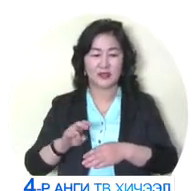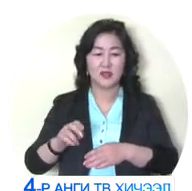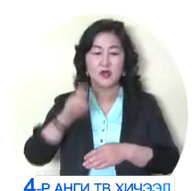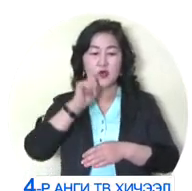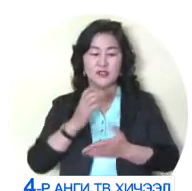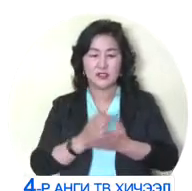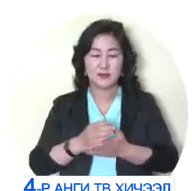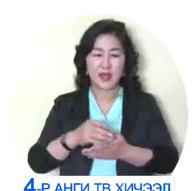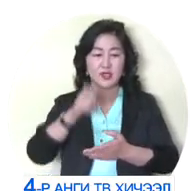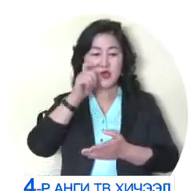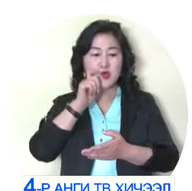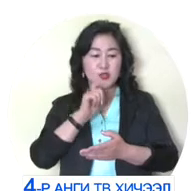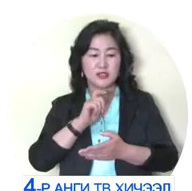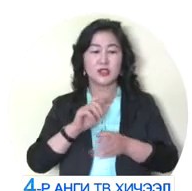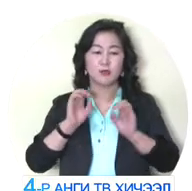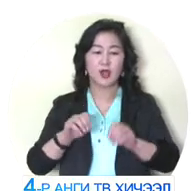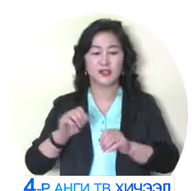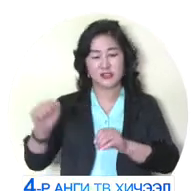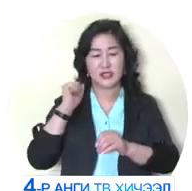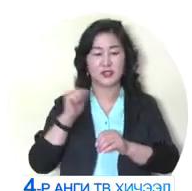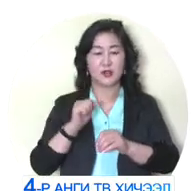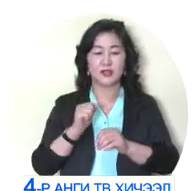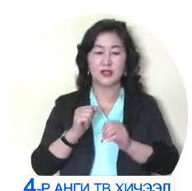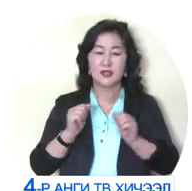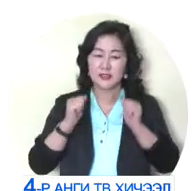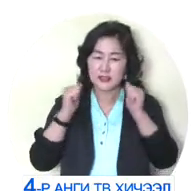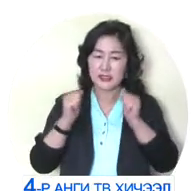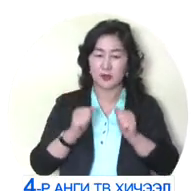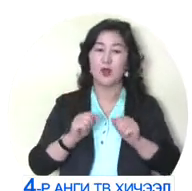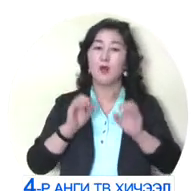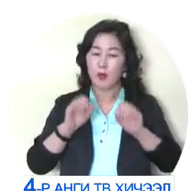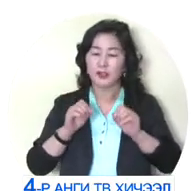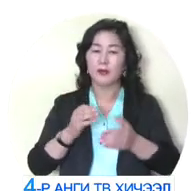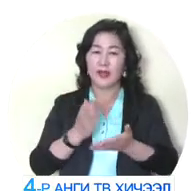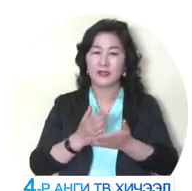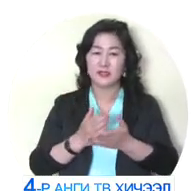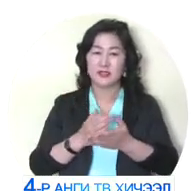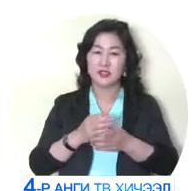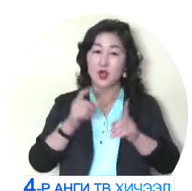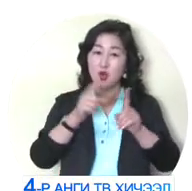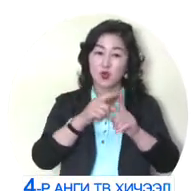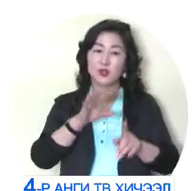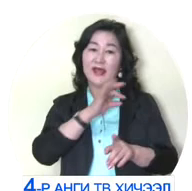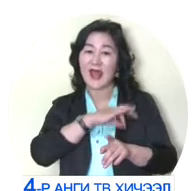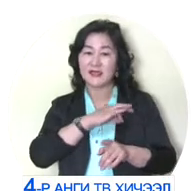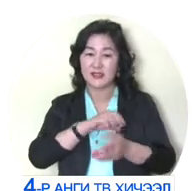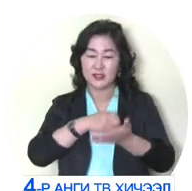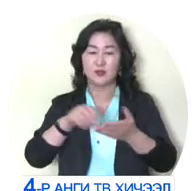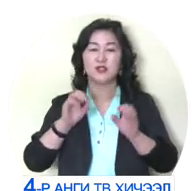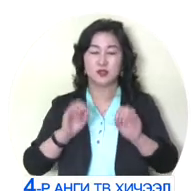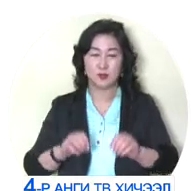чаддаг болон хичээнгүйлэн болох байх гэсэн эдгээр үгсийг ашиглаж бичиж болох юм